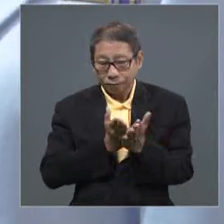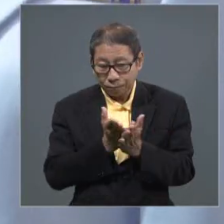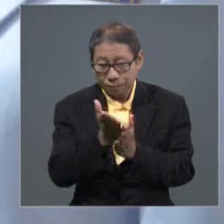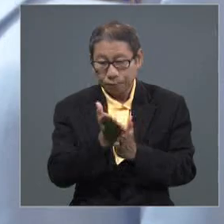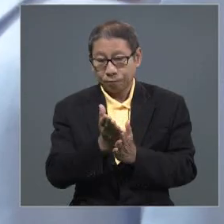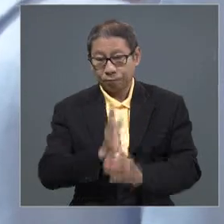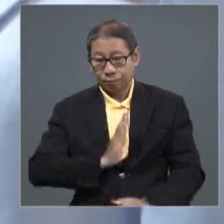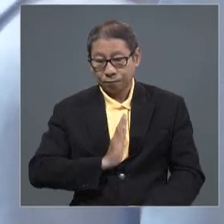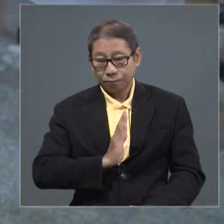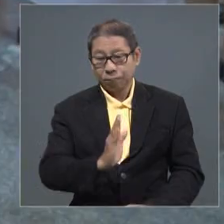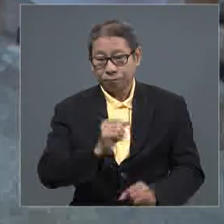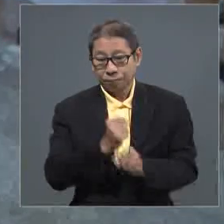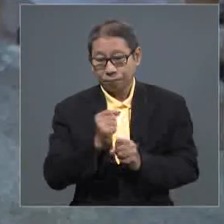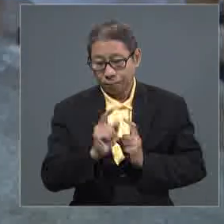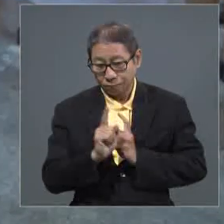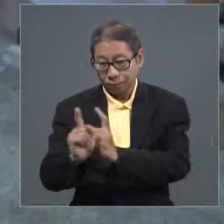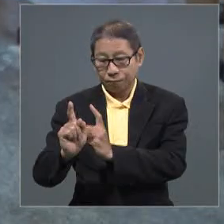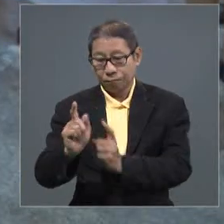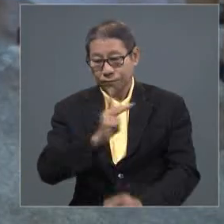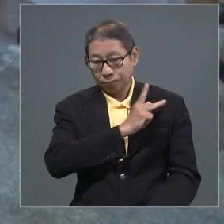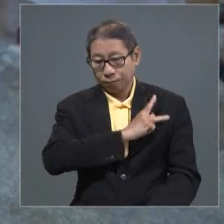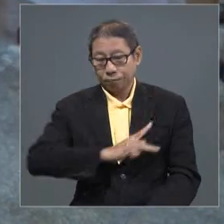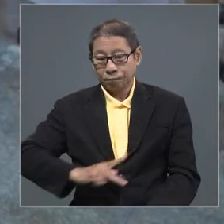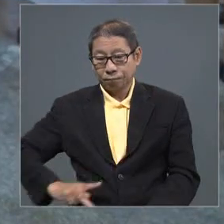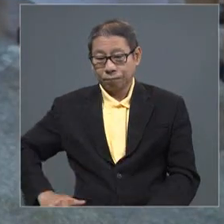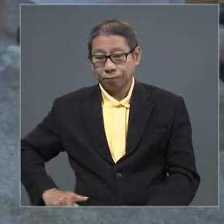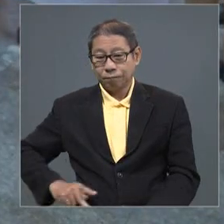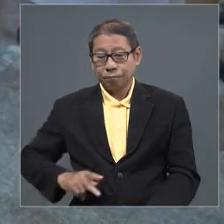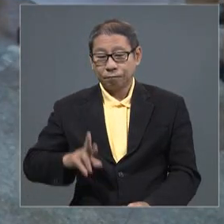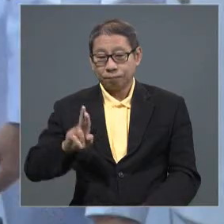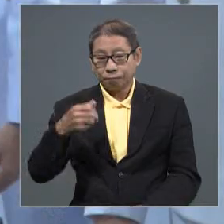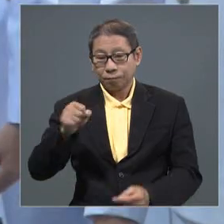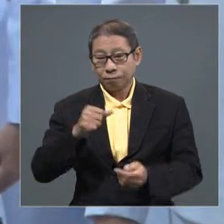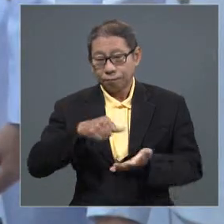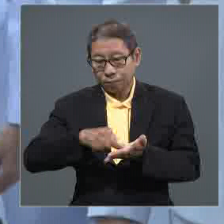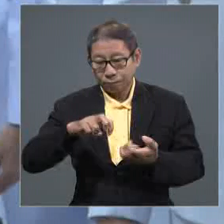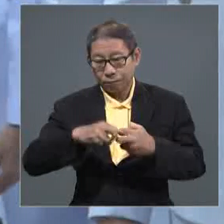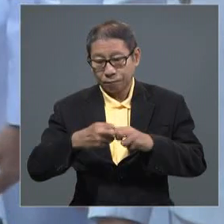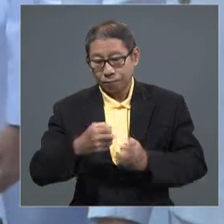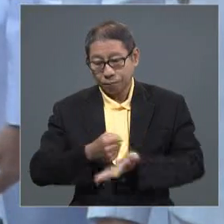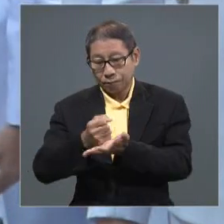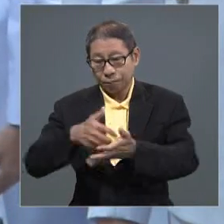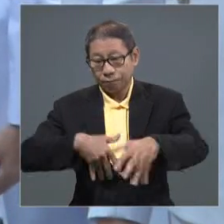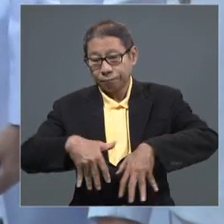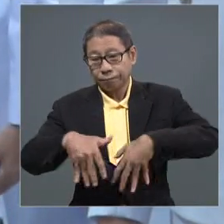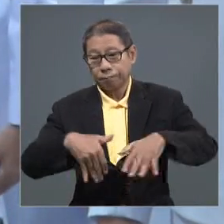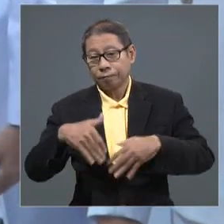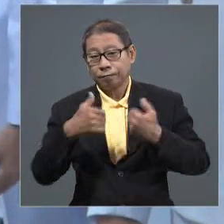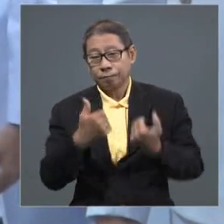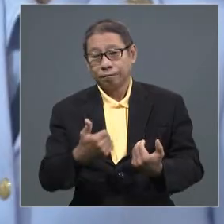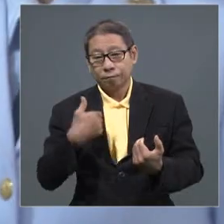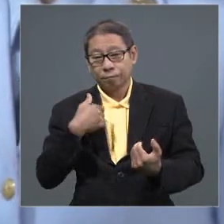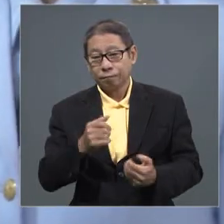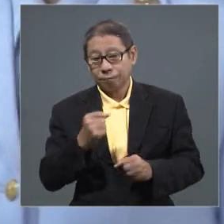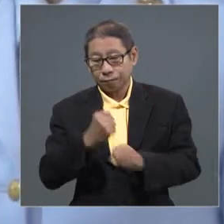ญรอยตามเบื้องพระยุคลบาทมุ่งมั่นแน่วแน่แก้ปัญหาของประเทศชาติและประชาชนสร้างสรรค์คุณประโยชน์แก่แผ่นดินและด